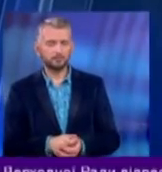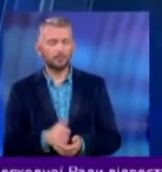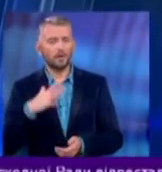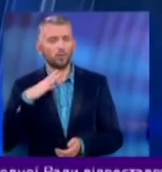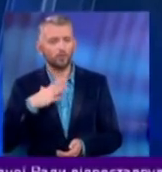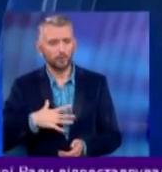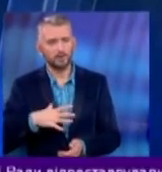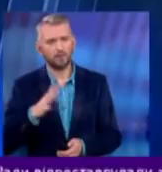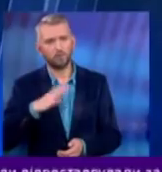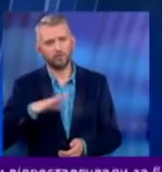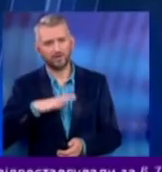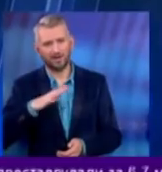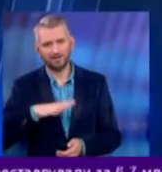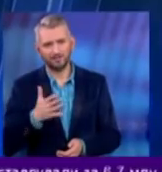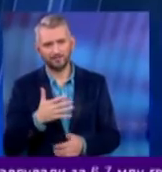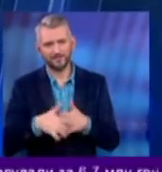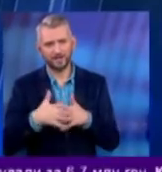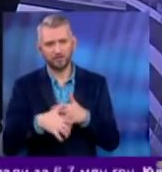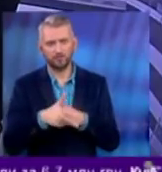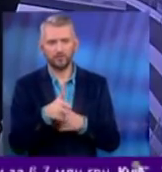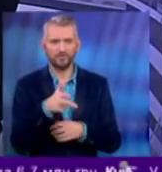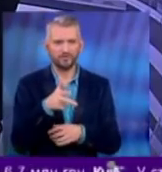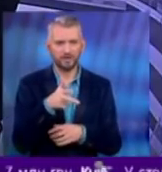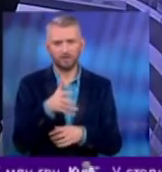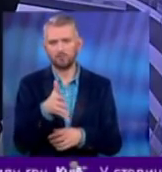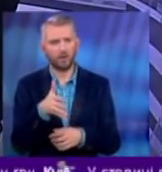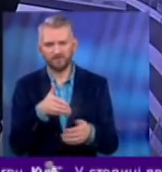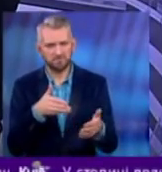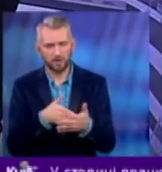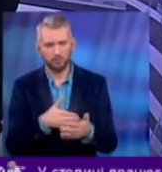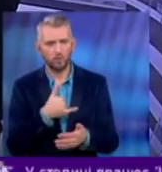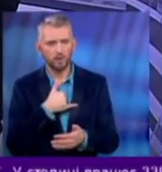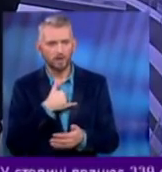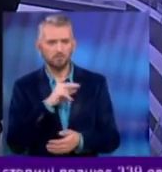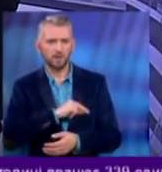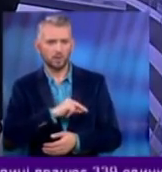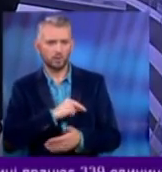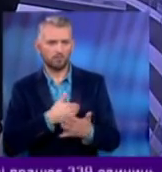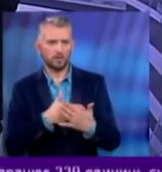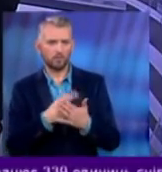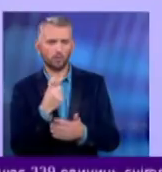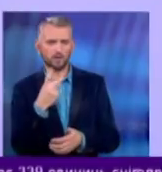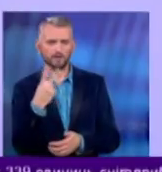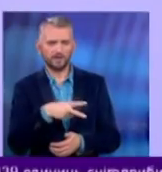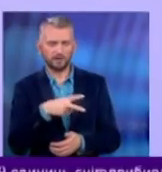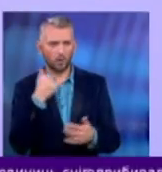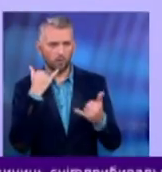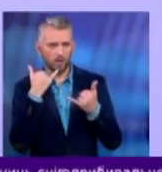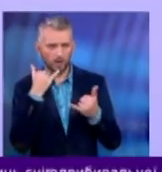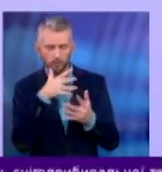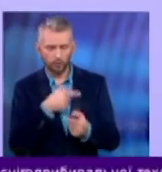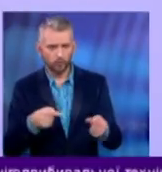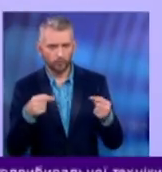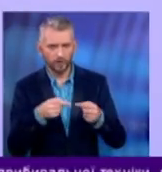доводиться почекати там в середньому десь 3, максимум 5 хвилин. У нас на лінії працює близько 120 операторів